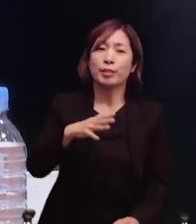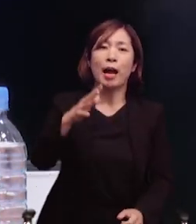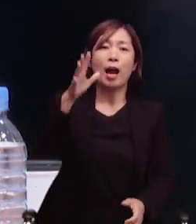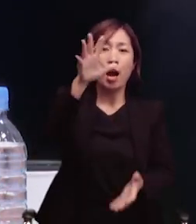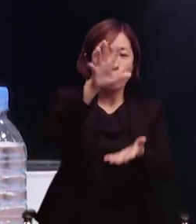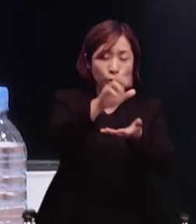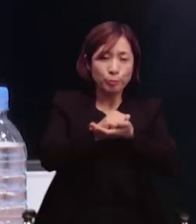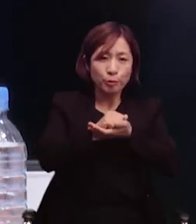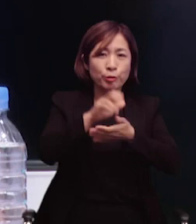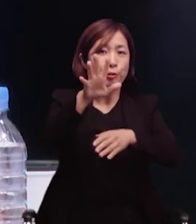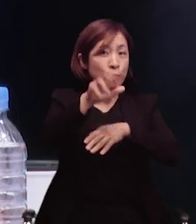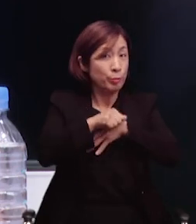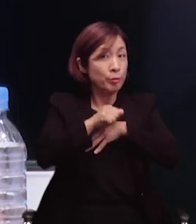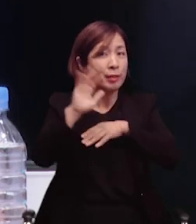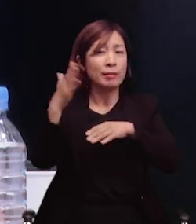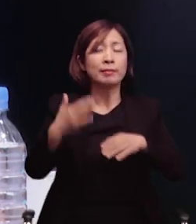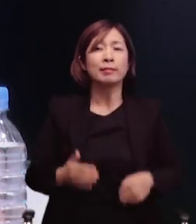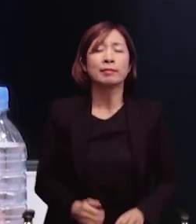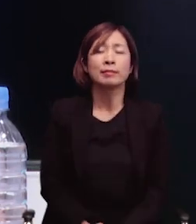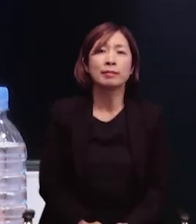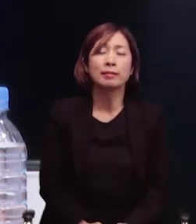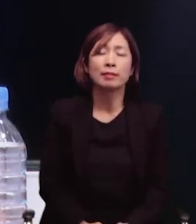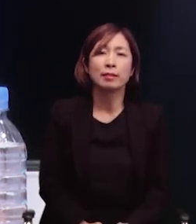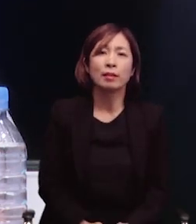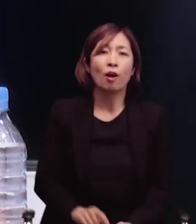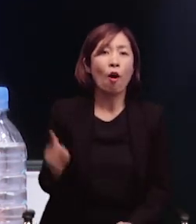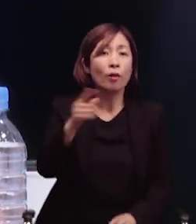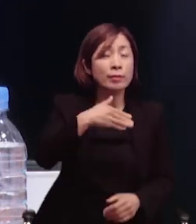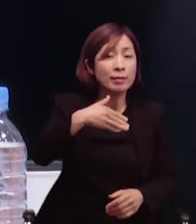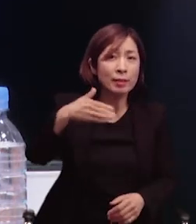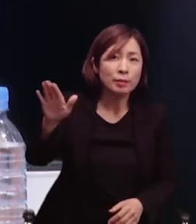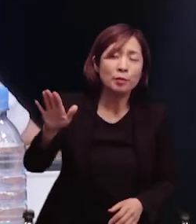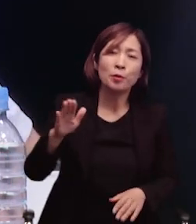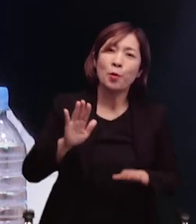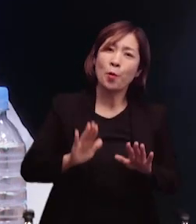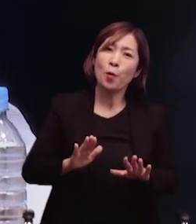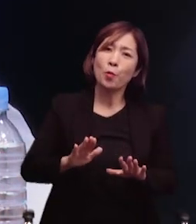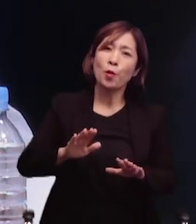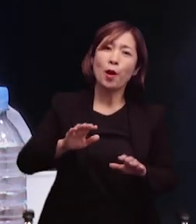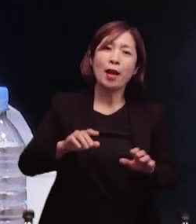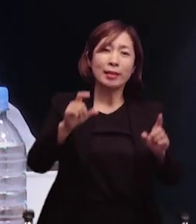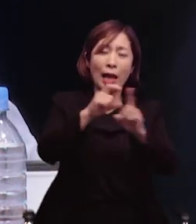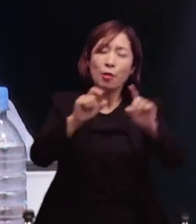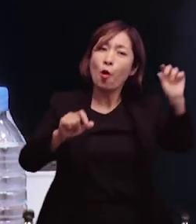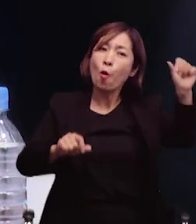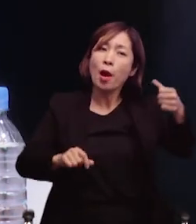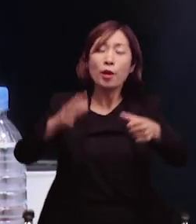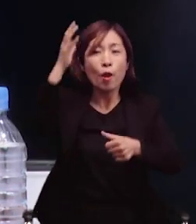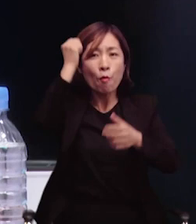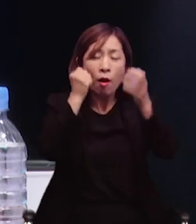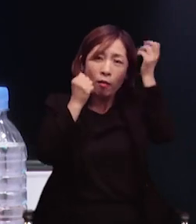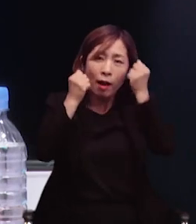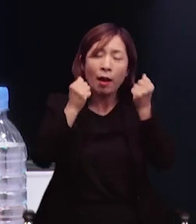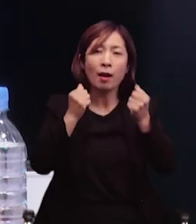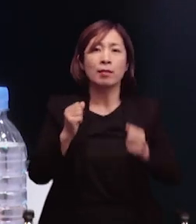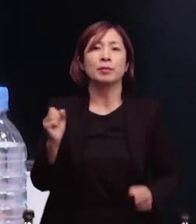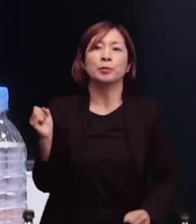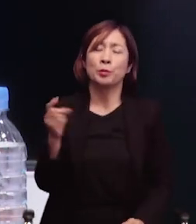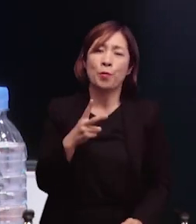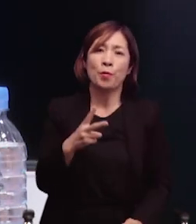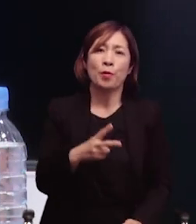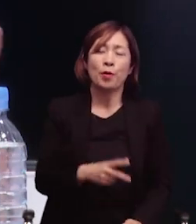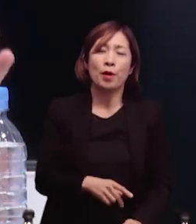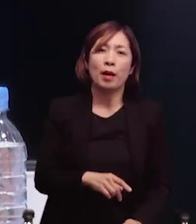해야되요 언어를 보면 어디가 가지고 오늘 500단어 뵐께요 아니면 뭐